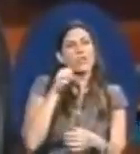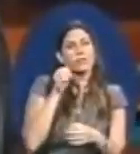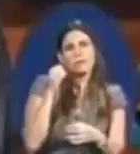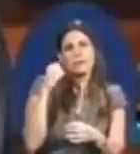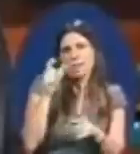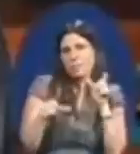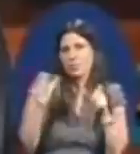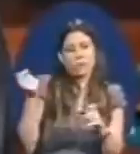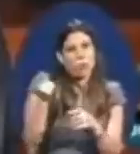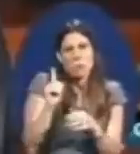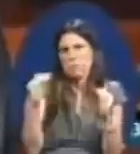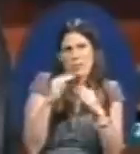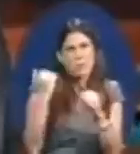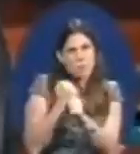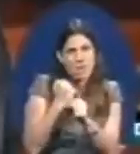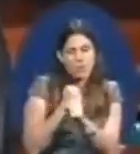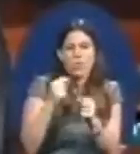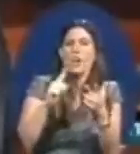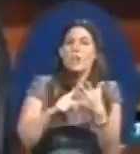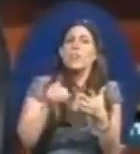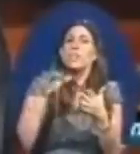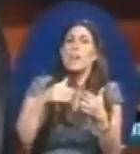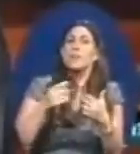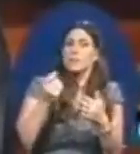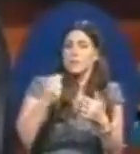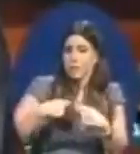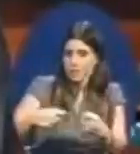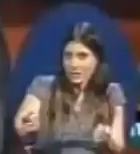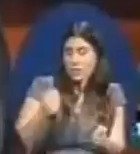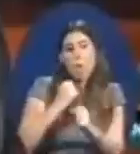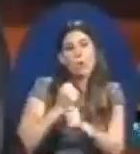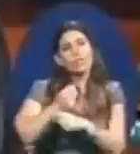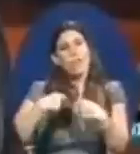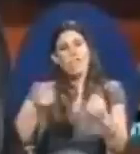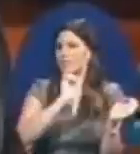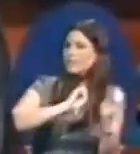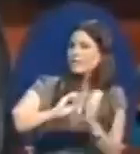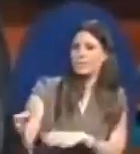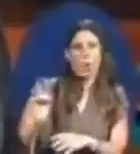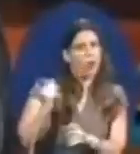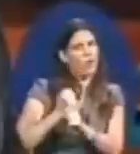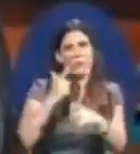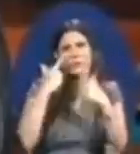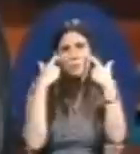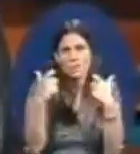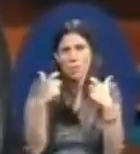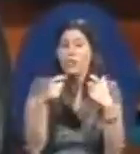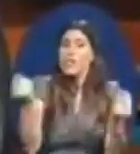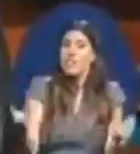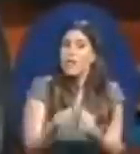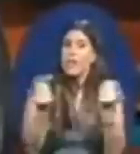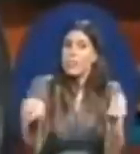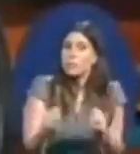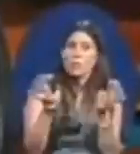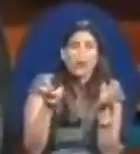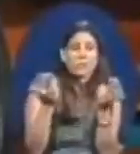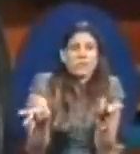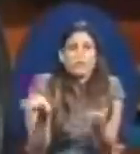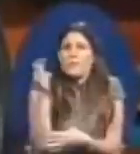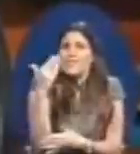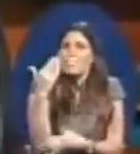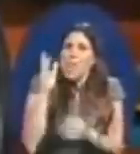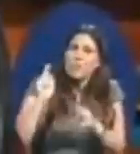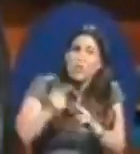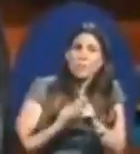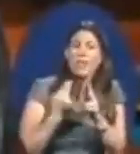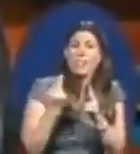האלה, ג', כי אחרי שמפריטים עושים הפרט וזרוק ולא עושים פיקוח. אלה דברים שבנפשנו. מדינה נורמלית,